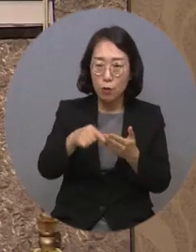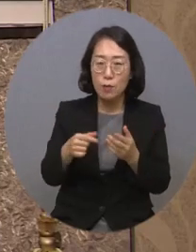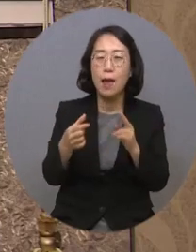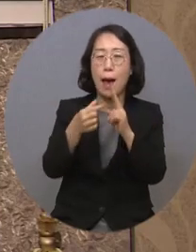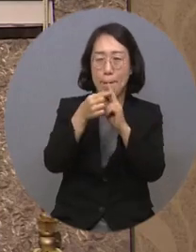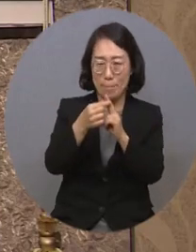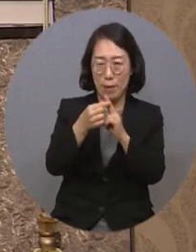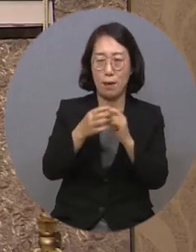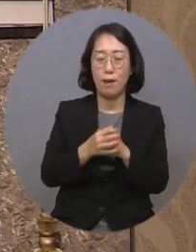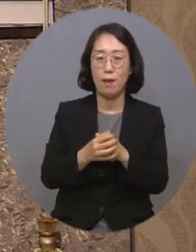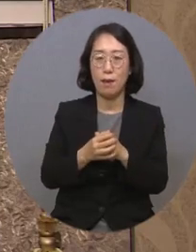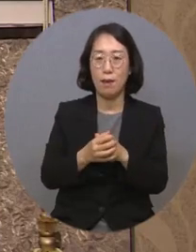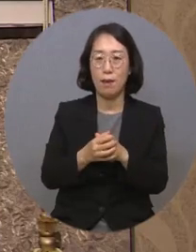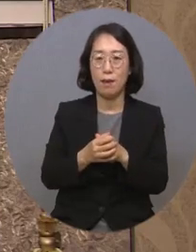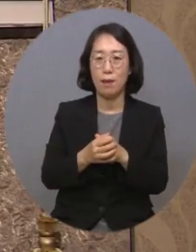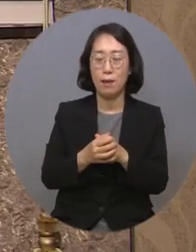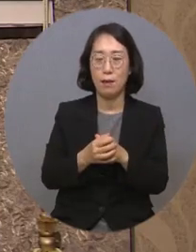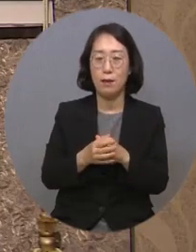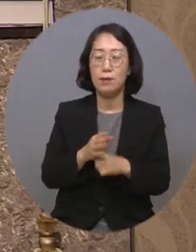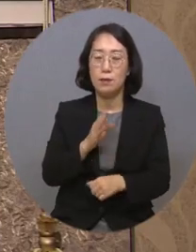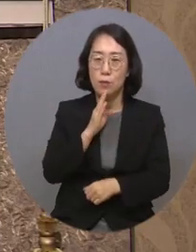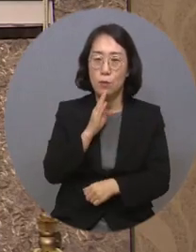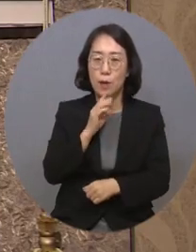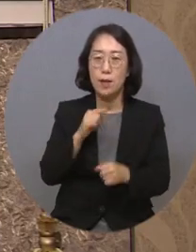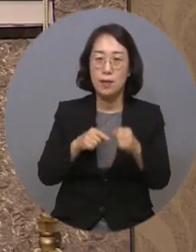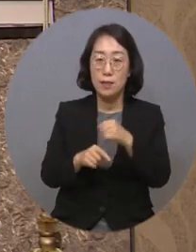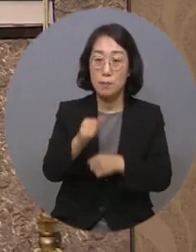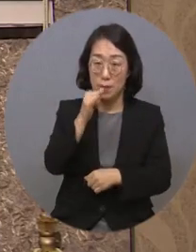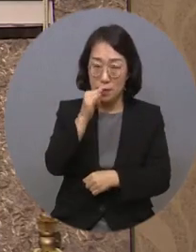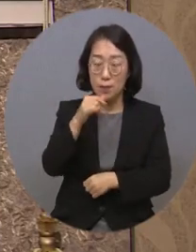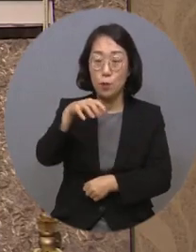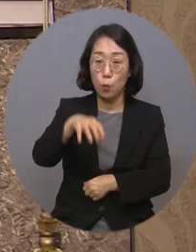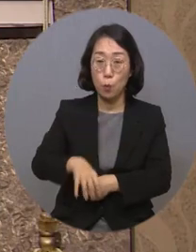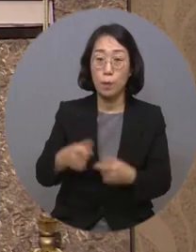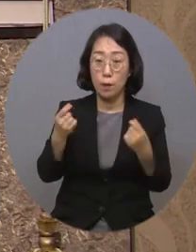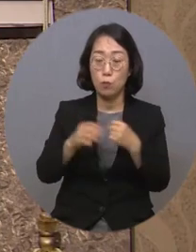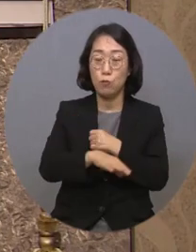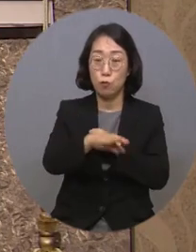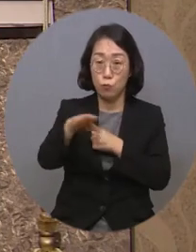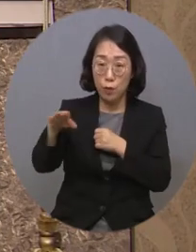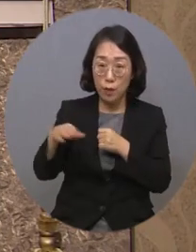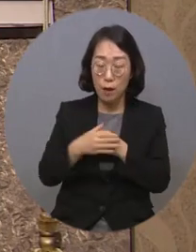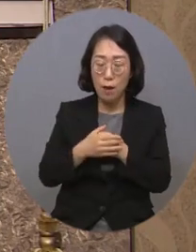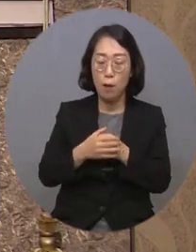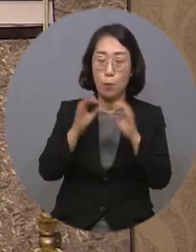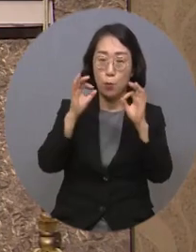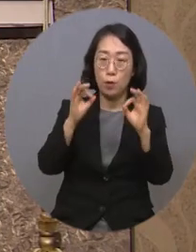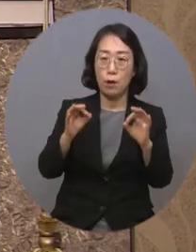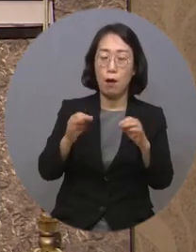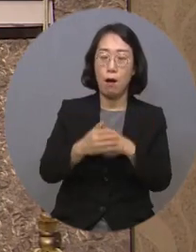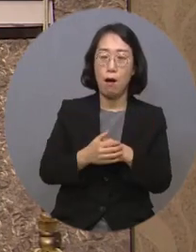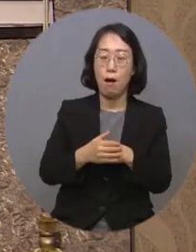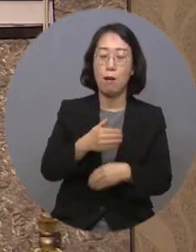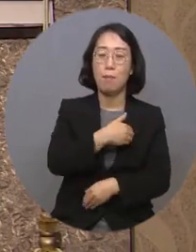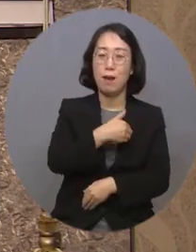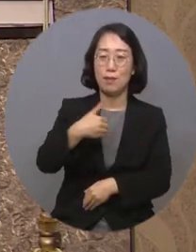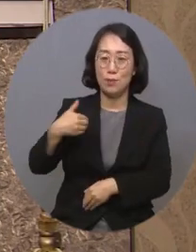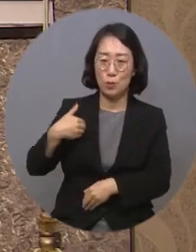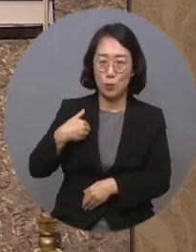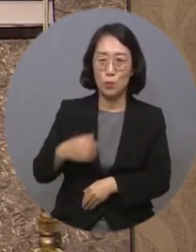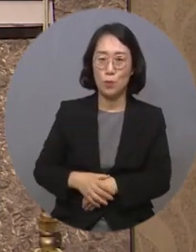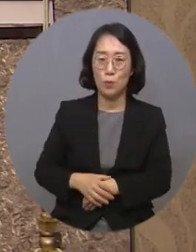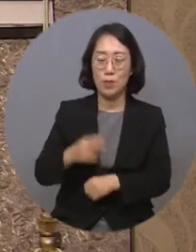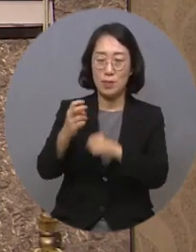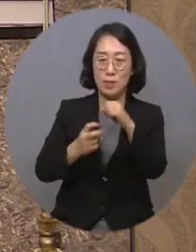되잖아요. 그래서 네. 이제 정말 의미 있는 시설인 것 같고 저희들도 해놓고 보니까 야, 너무 잘했다. 네. 뭐